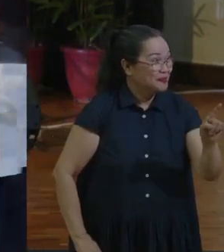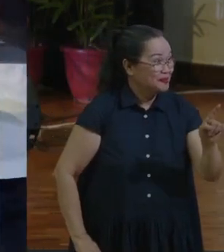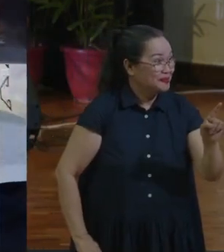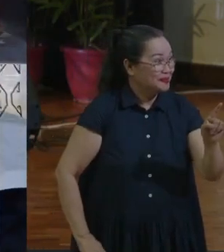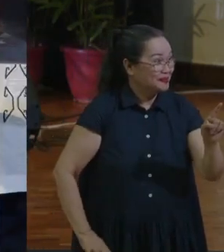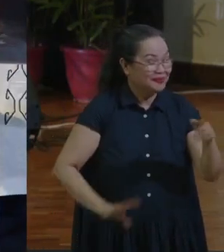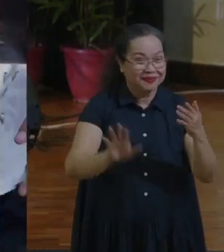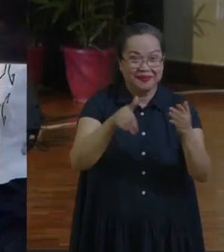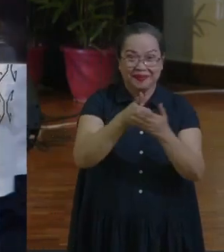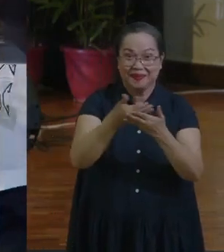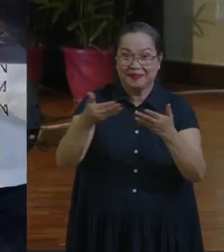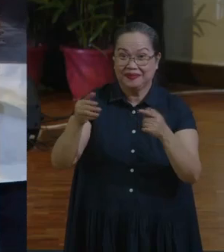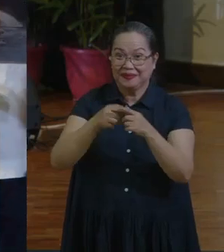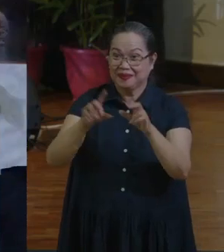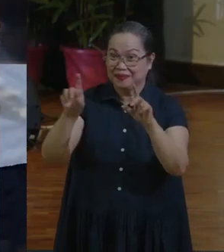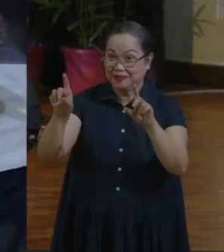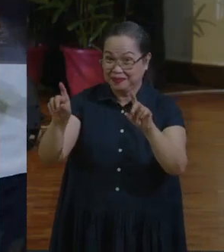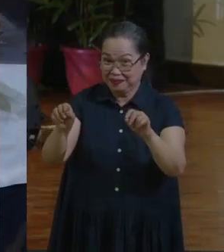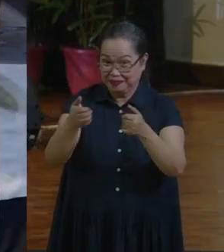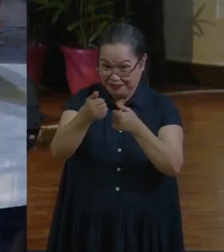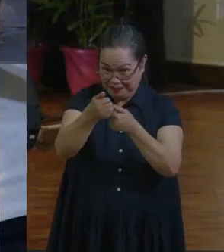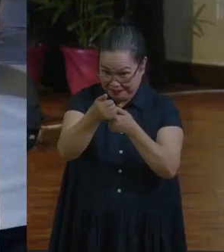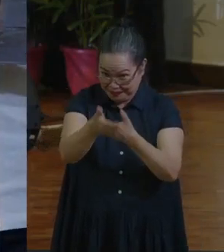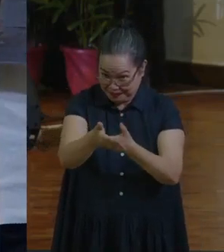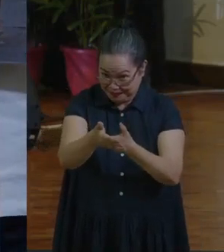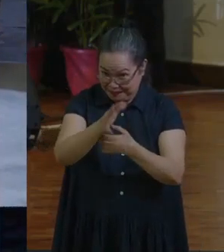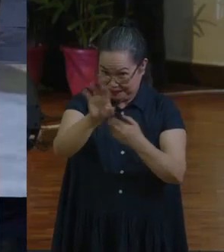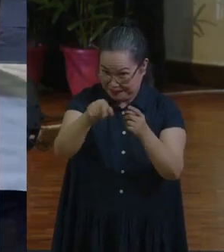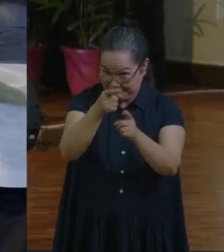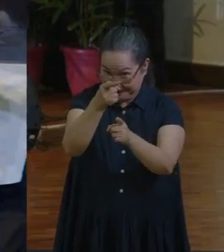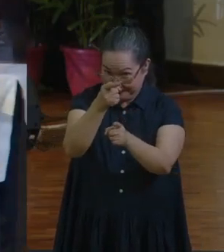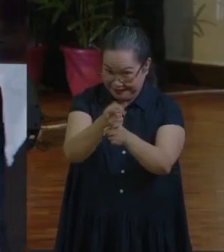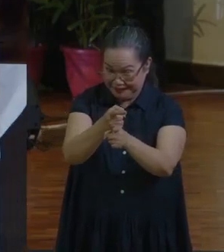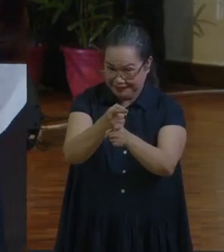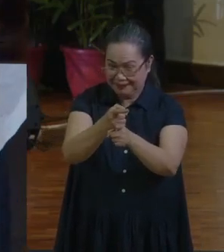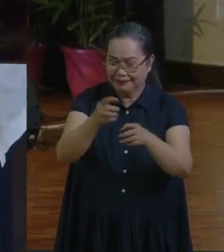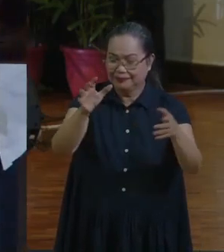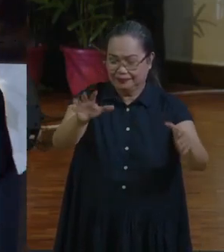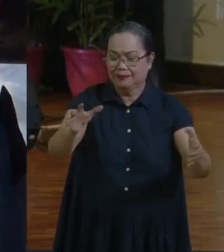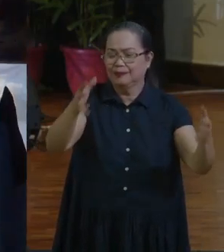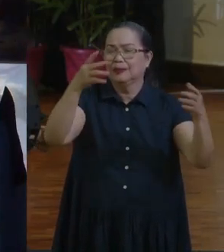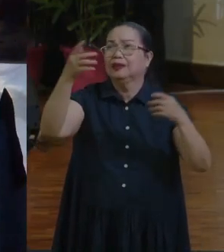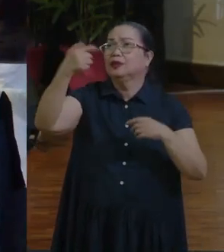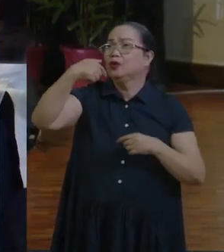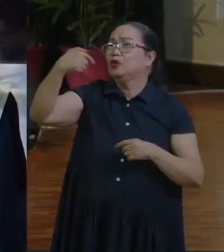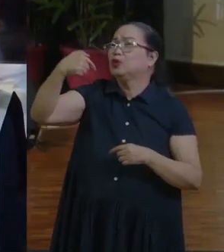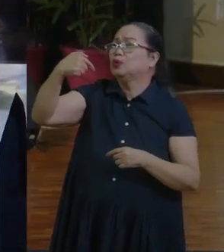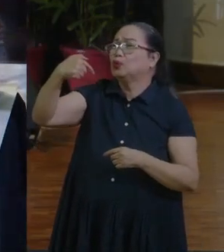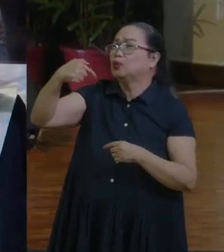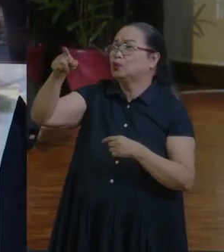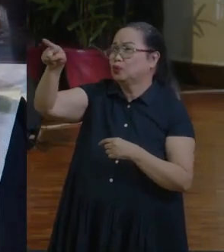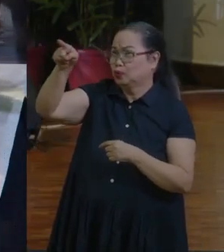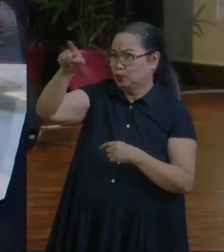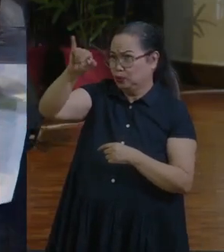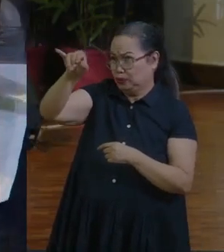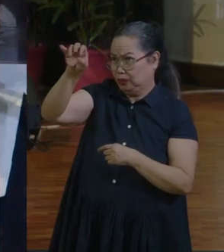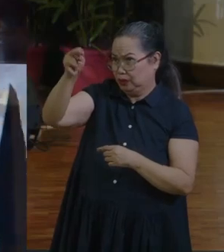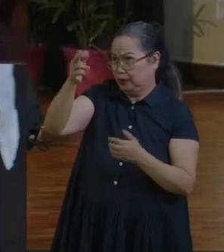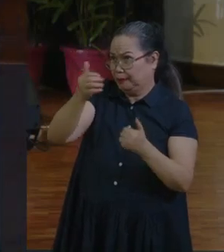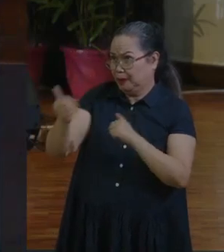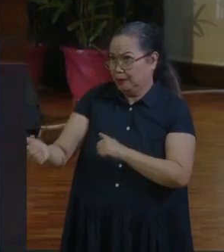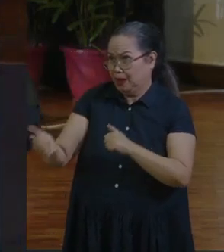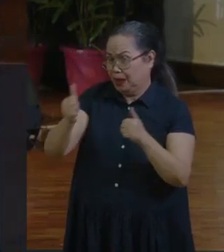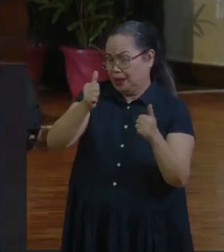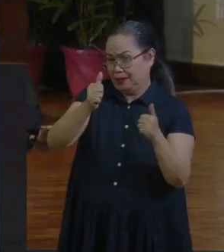that all things might be done according to all righteousness." Bautismuhan mo ako sapagkat yan ang tama dapat na natin